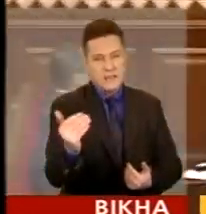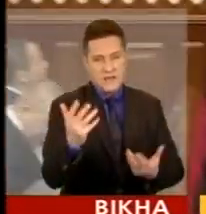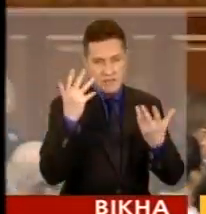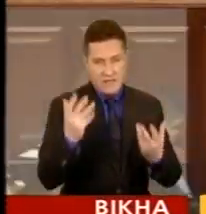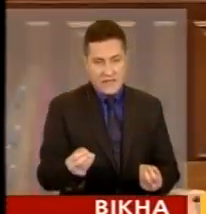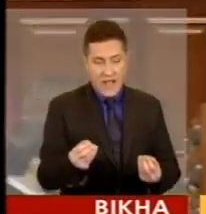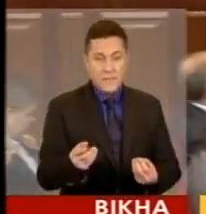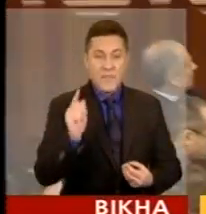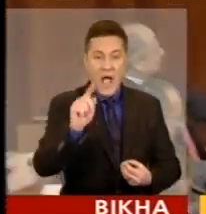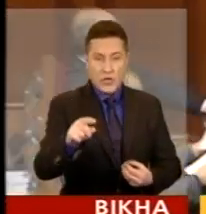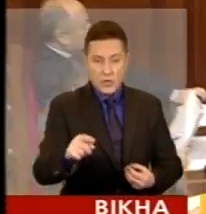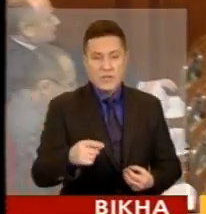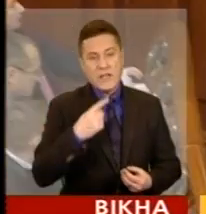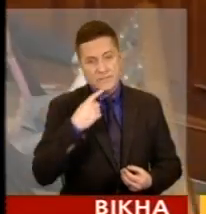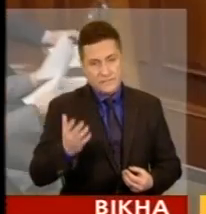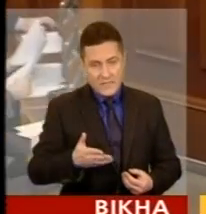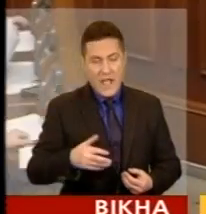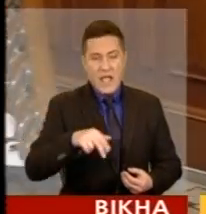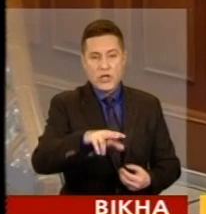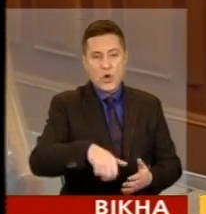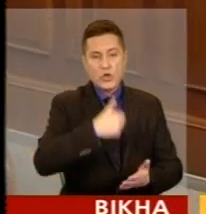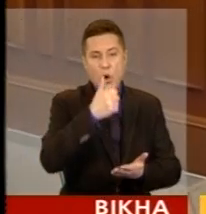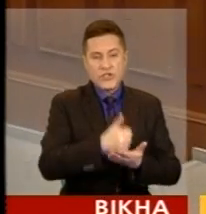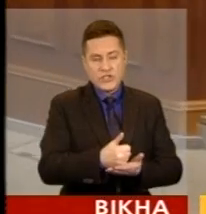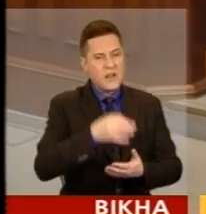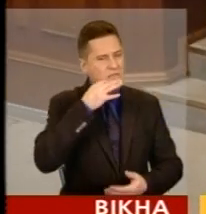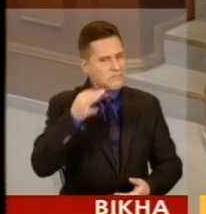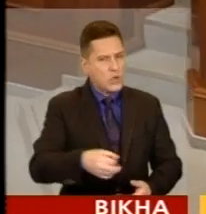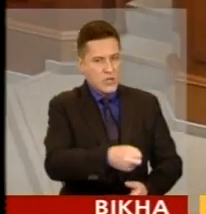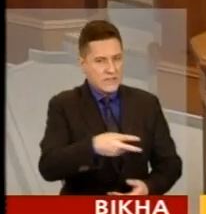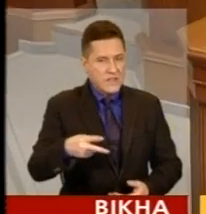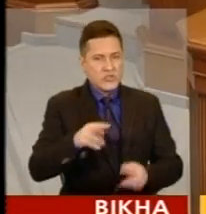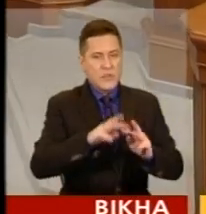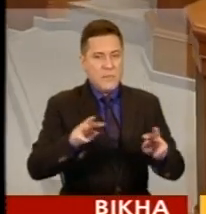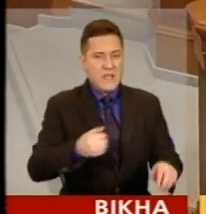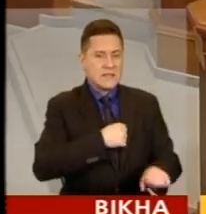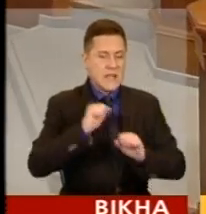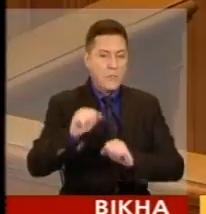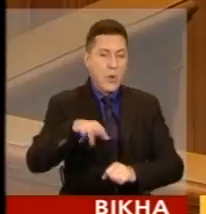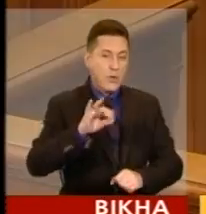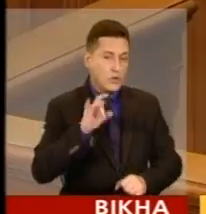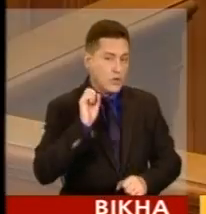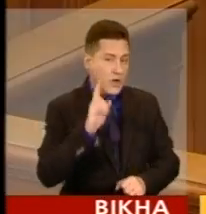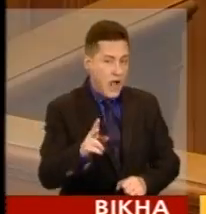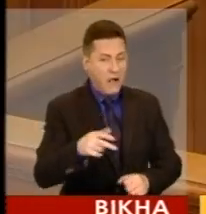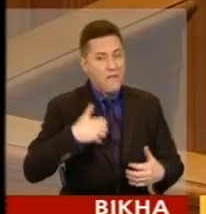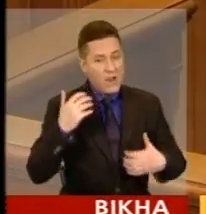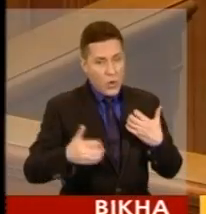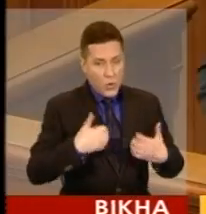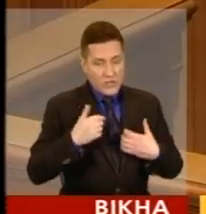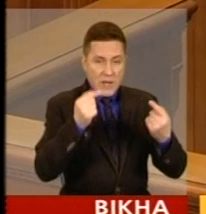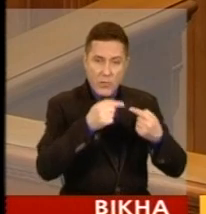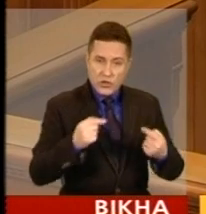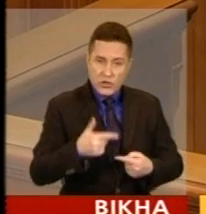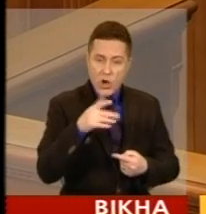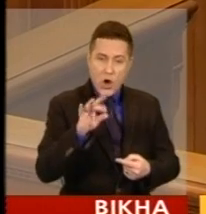А тоді на килим іде їхній очільник. Порівняно досвідчений міністр оборони Степан Полторак хвилюється, поточнює Гройсмана, з чого